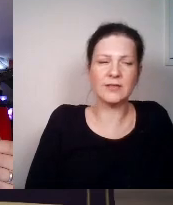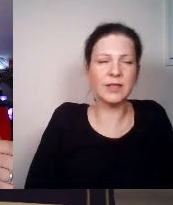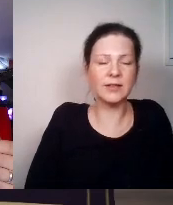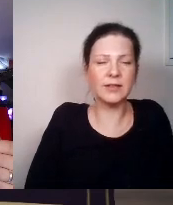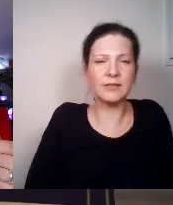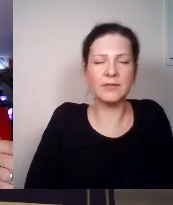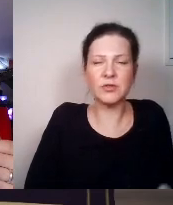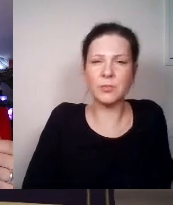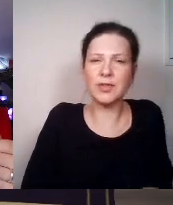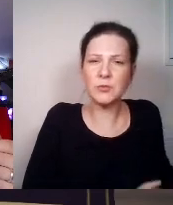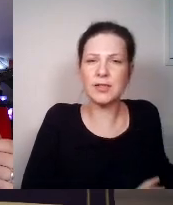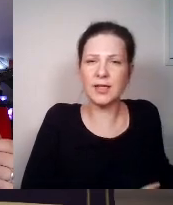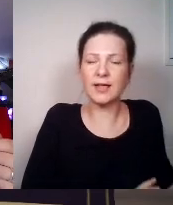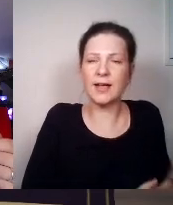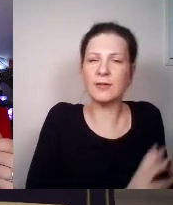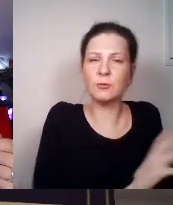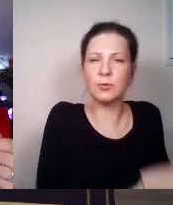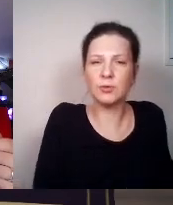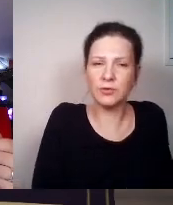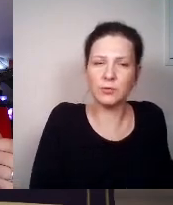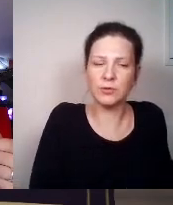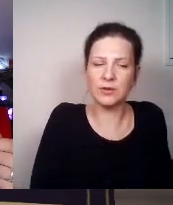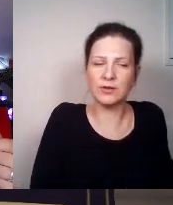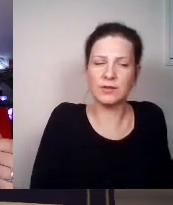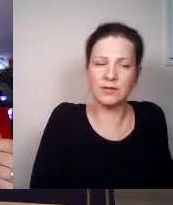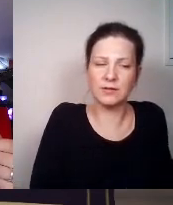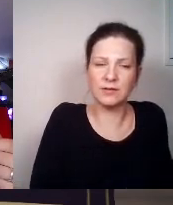Okay, also ihr sprecht gerade alle über